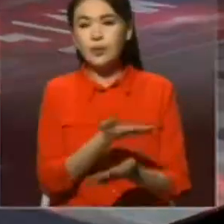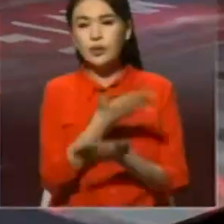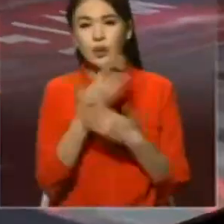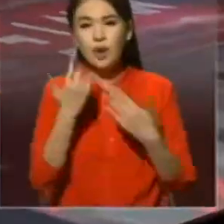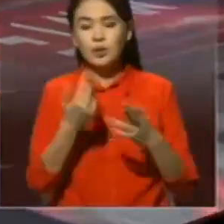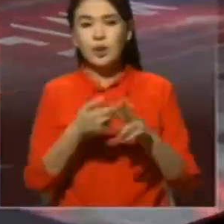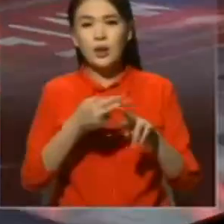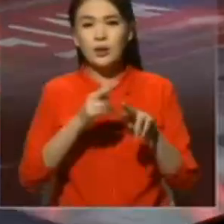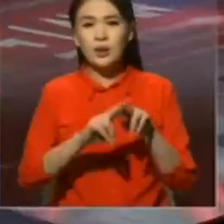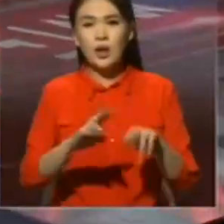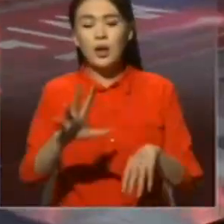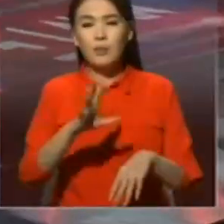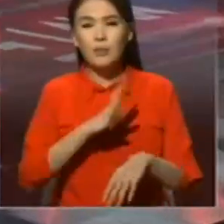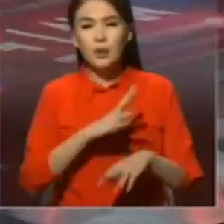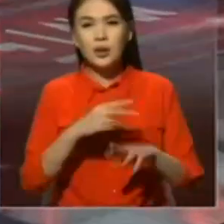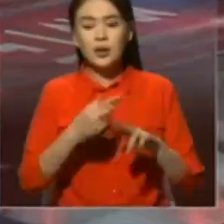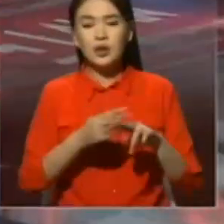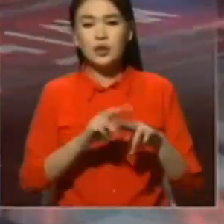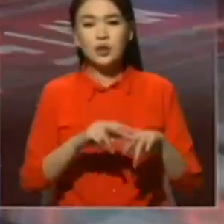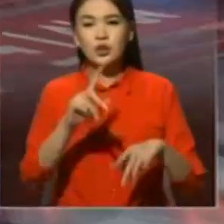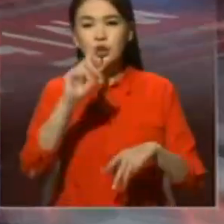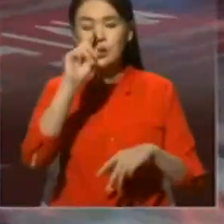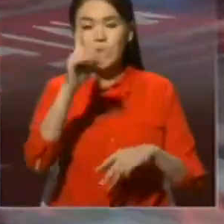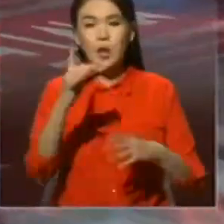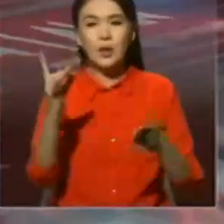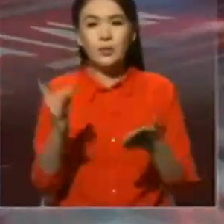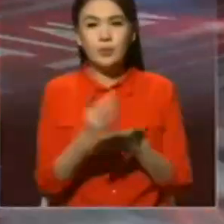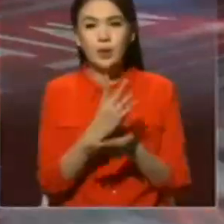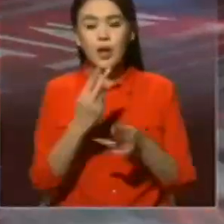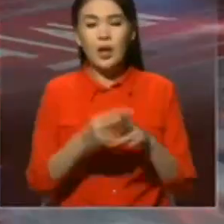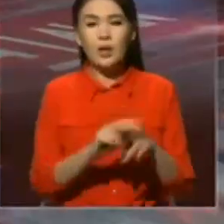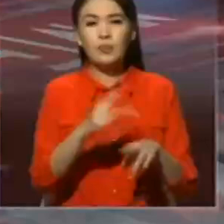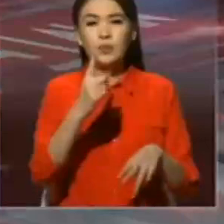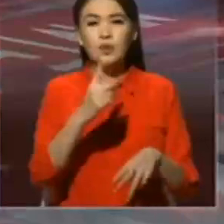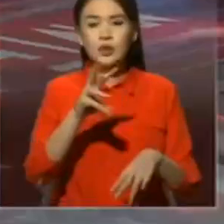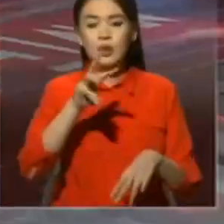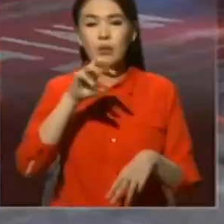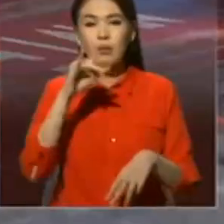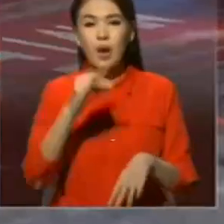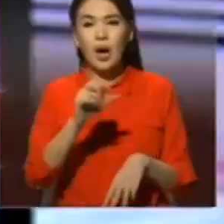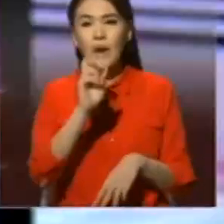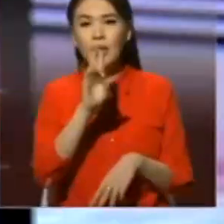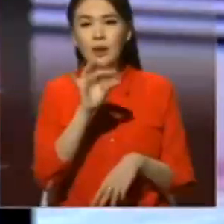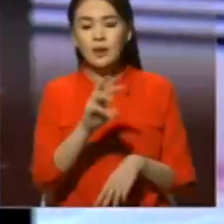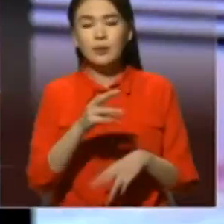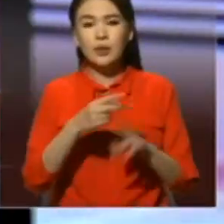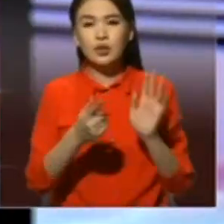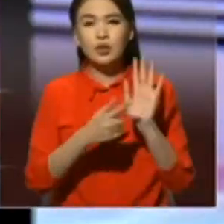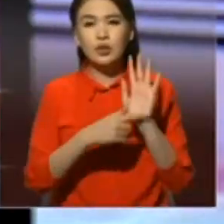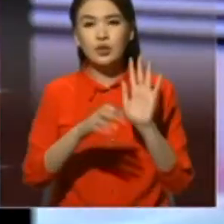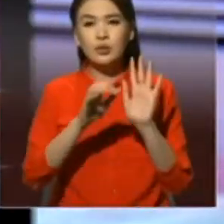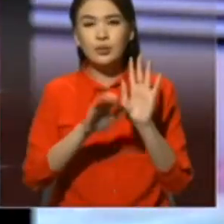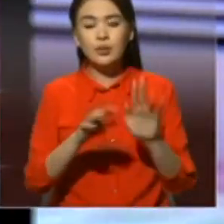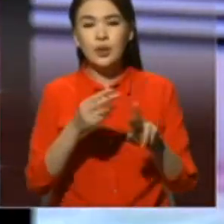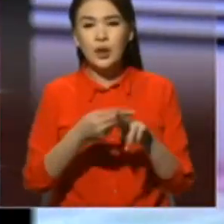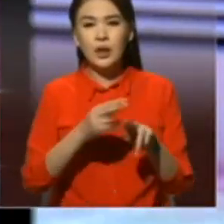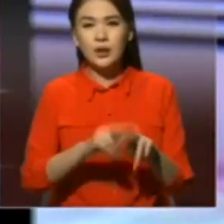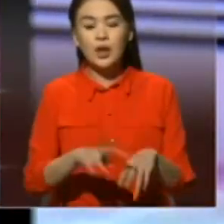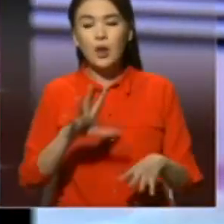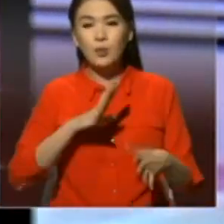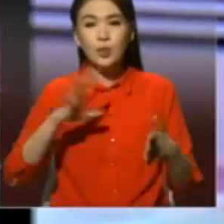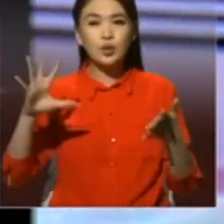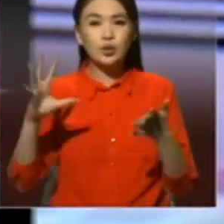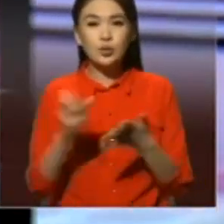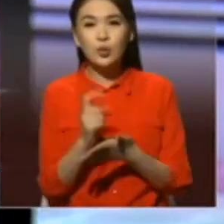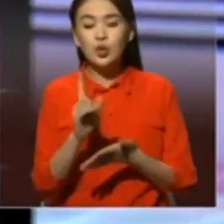қана кейбір облыстарда бар. Жылына бір мәрте 1 мамыр кезінде әкімнің гранты 700 мың теңгеден бөлінеді. Соны ұтып алу